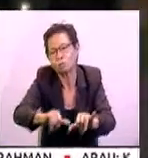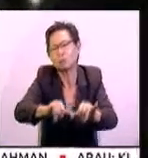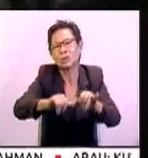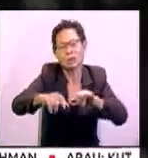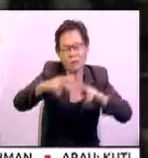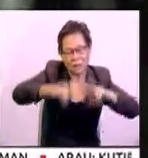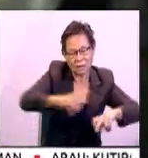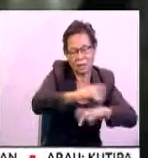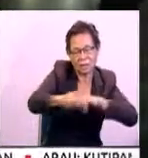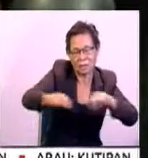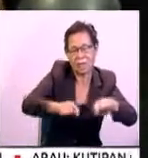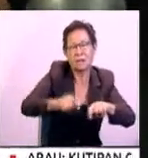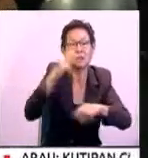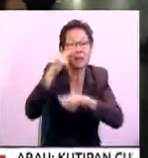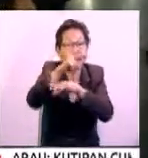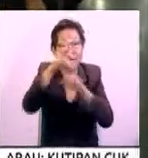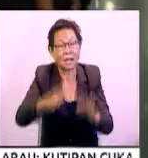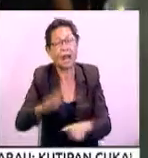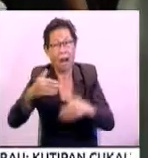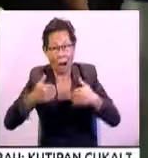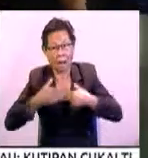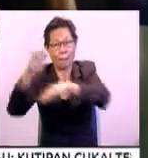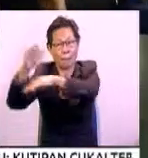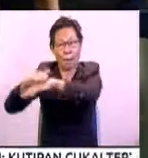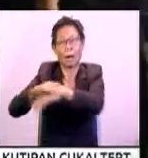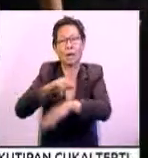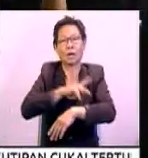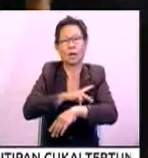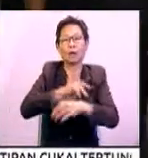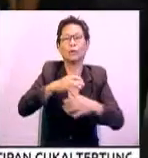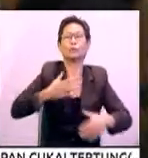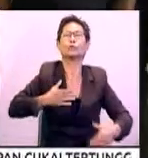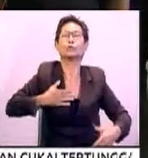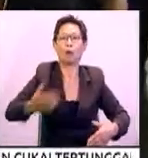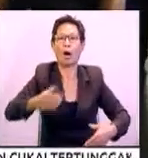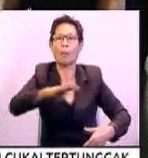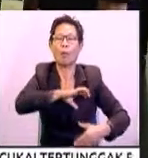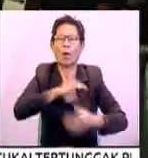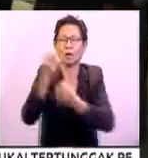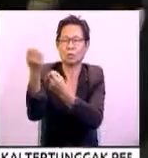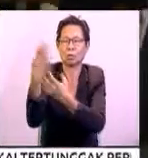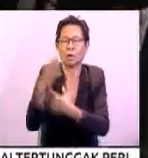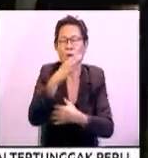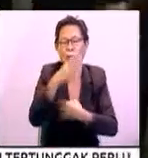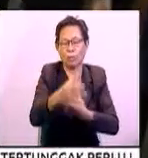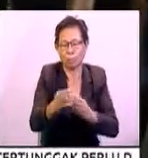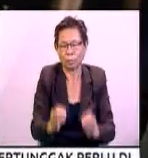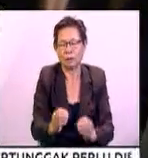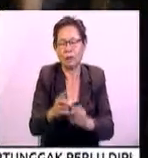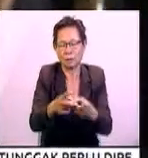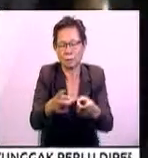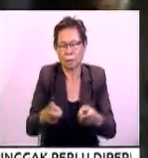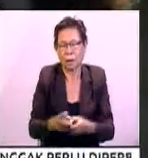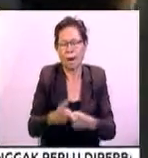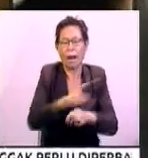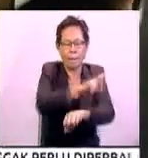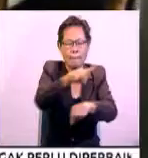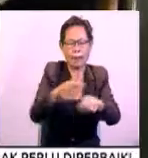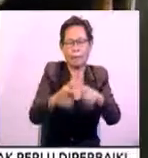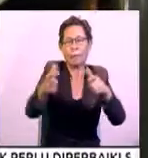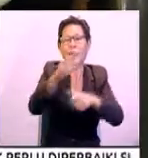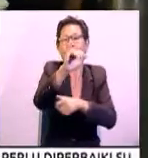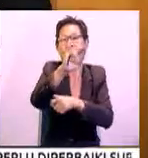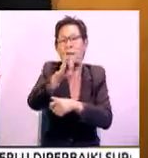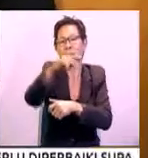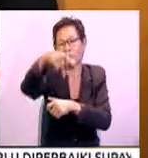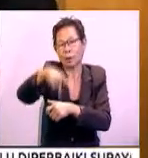tindakan. Antara saksi lain yang turut dipanggil adalah Ketua Sukarelawan Polis Trafik, Ibu Pejabat Daerah Padang Besar, Inspektor